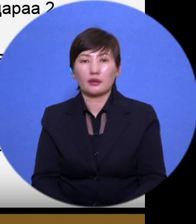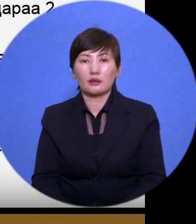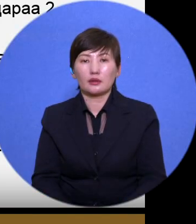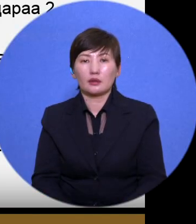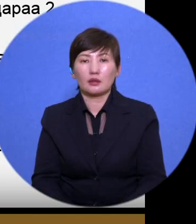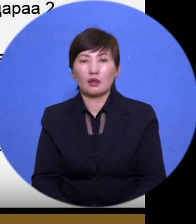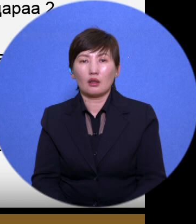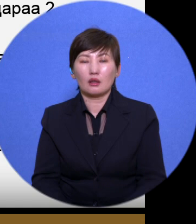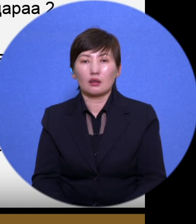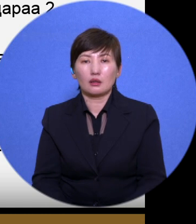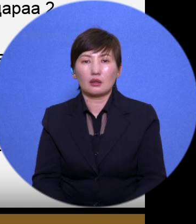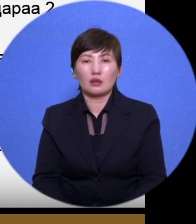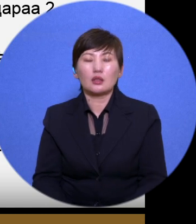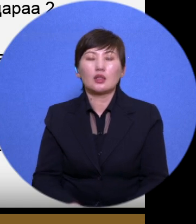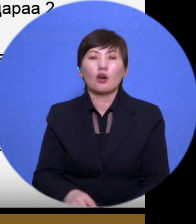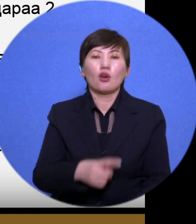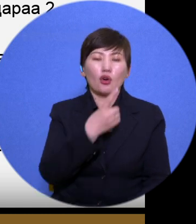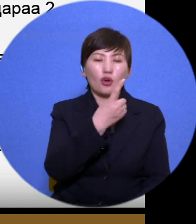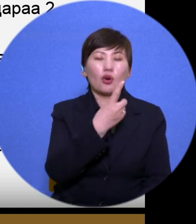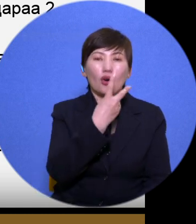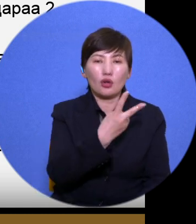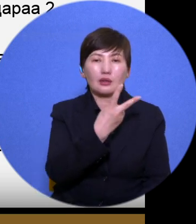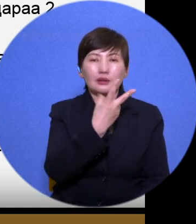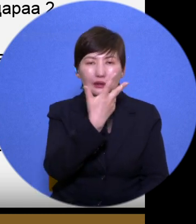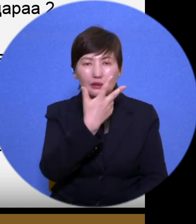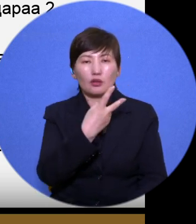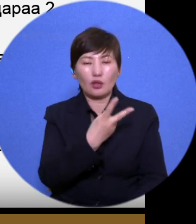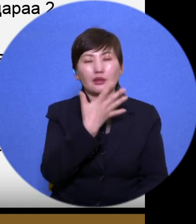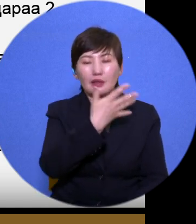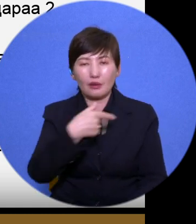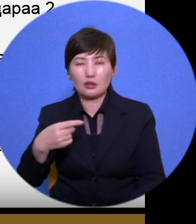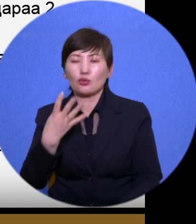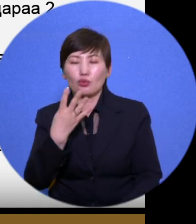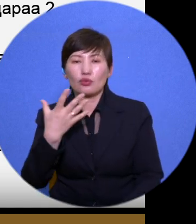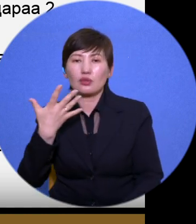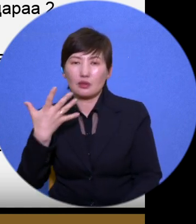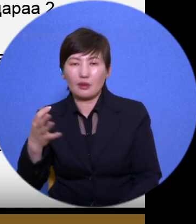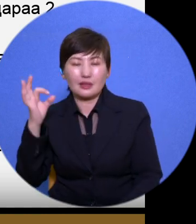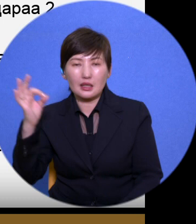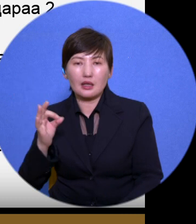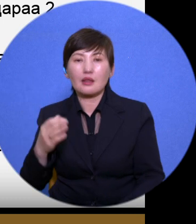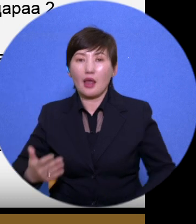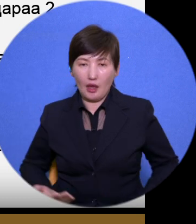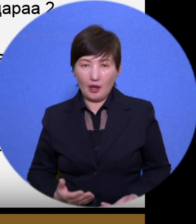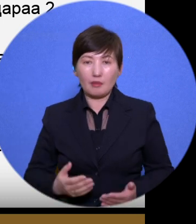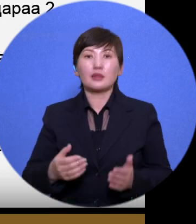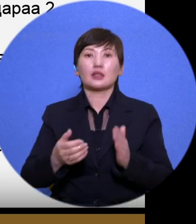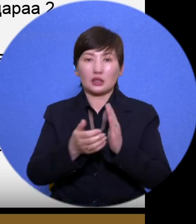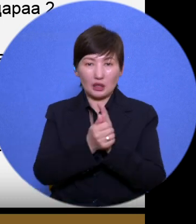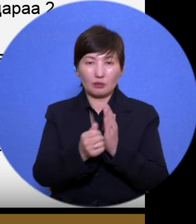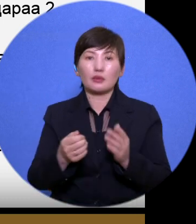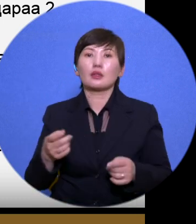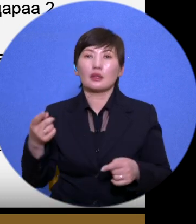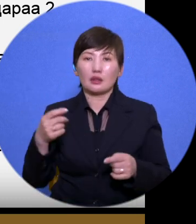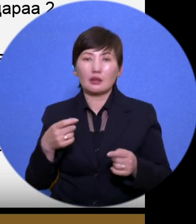те 25-аас 45 химийн Цельсийд амьдрна гэсэн. Энэ тэгвэл сүүн хүчлийн юм маань үржих тохиромжтой нөхцөл нь бүрэлдсэн